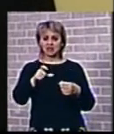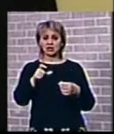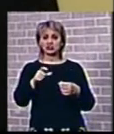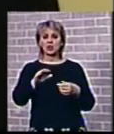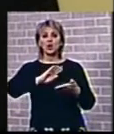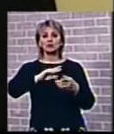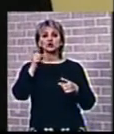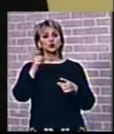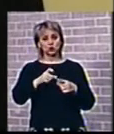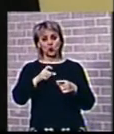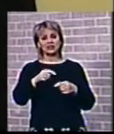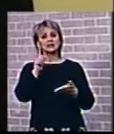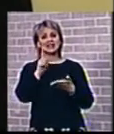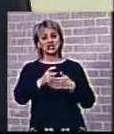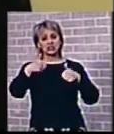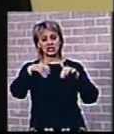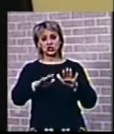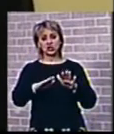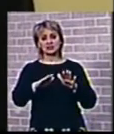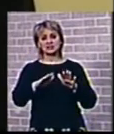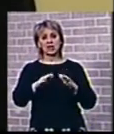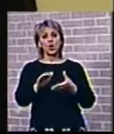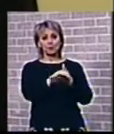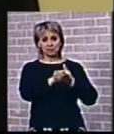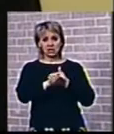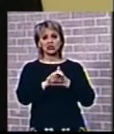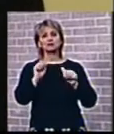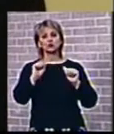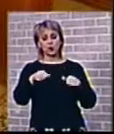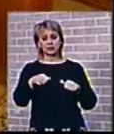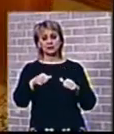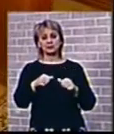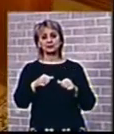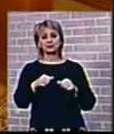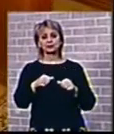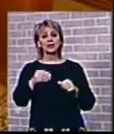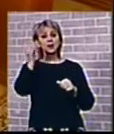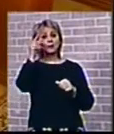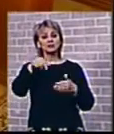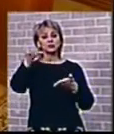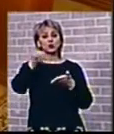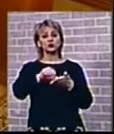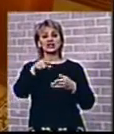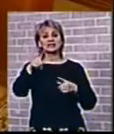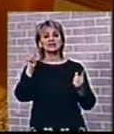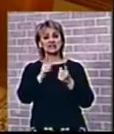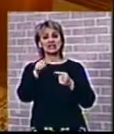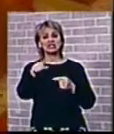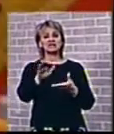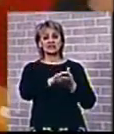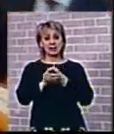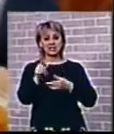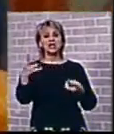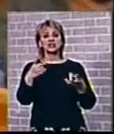безусловно, должны решаться мирным способом. По мнению участников встречи, их